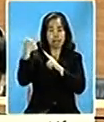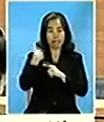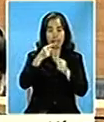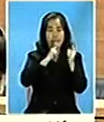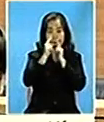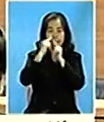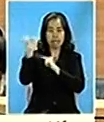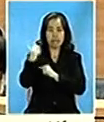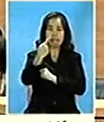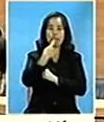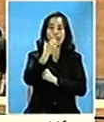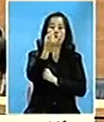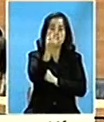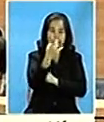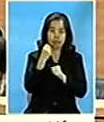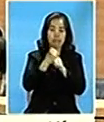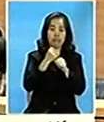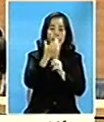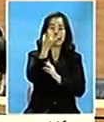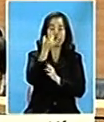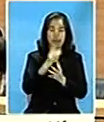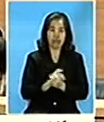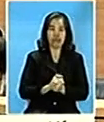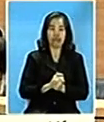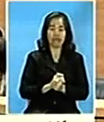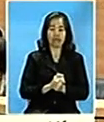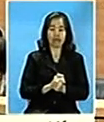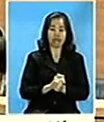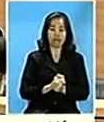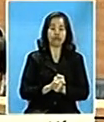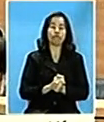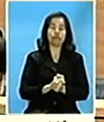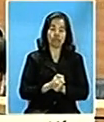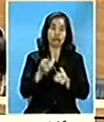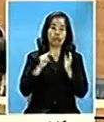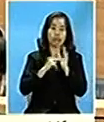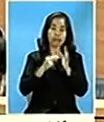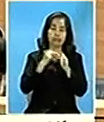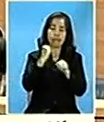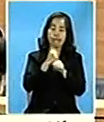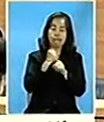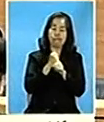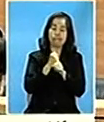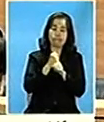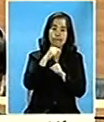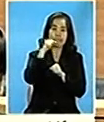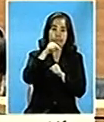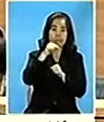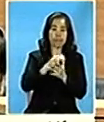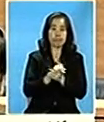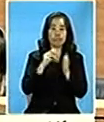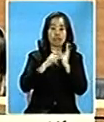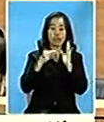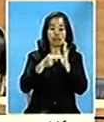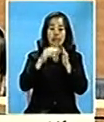ว่าอะไรนะนั่นอะไรกำลังคุยอะไรคะ gender budgeting หรือ gender responsive budgeting ก็คือ